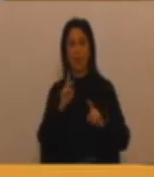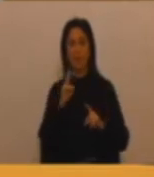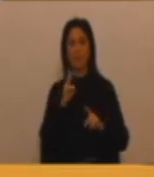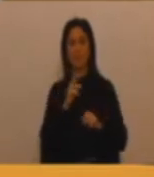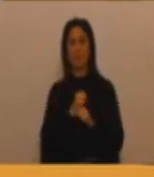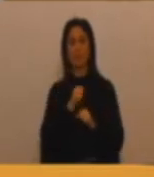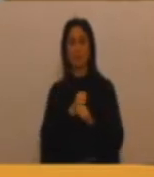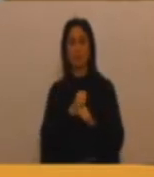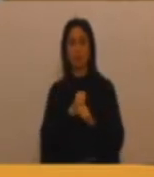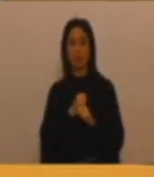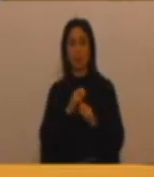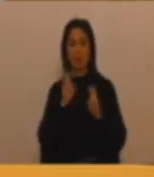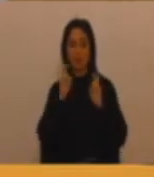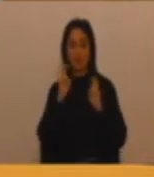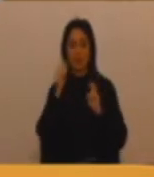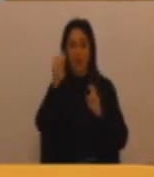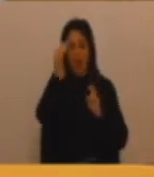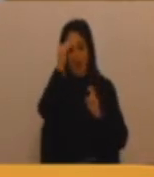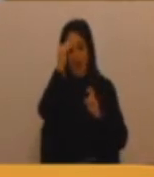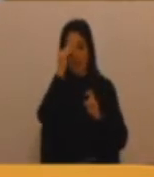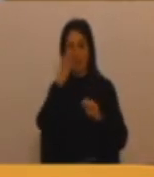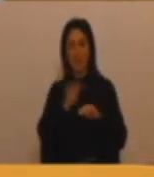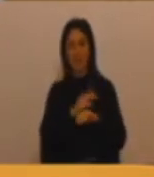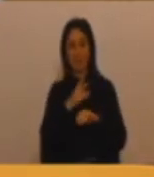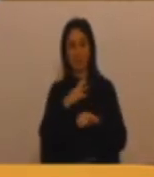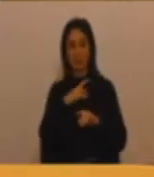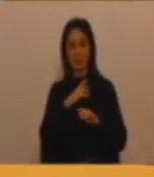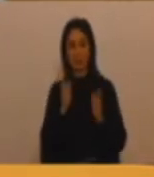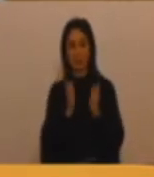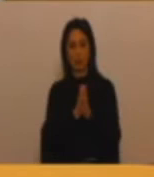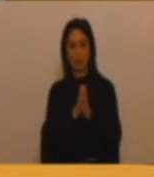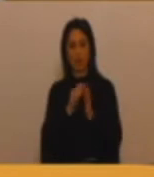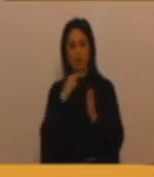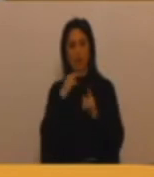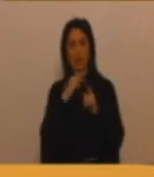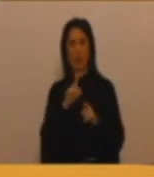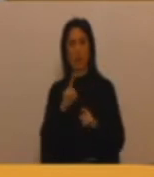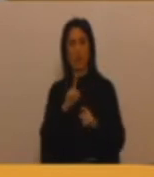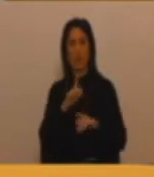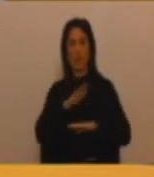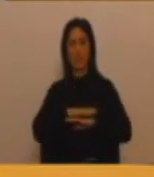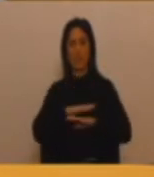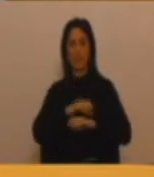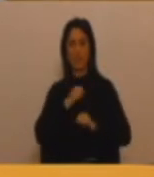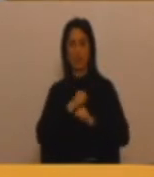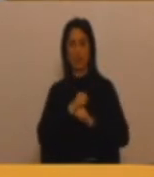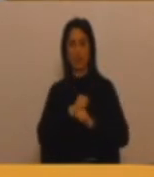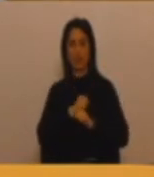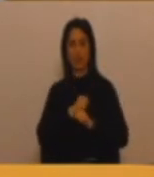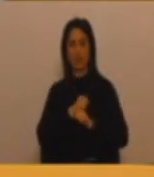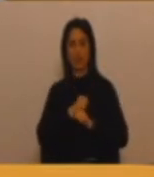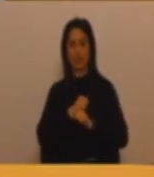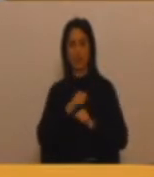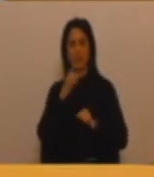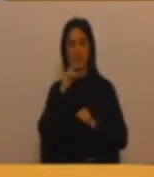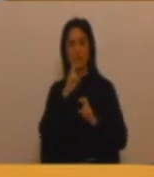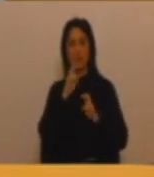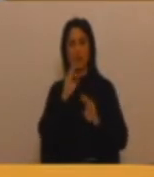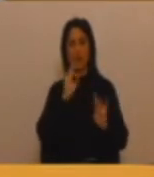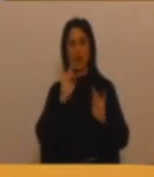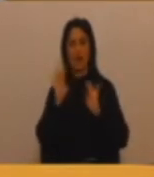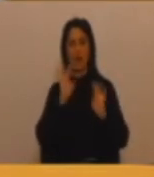რომლებიც კეთილშობილ აზრს უნდა ემსახურებოდეთ, გთხოვთ დაუკვირდით, რა საქციელს ჩადიხართ. წამლის